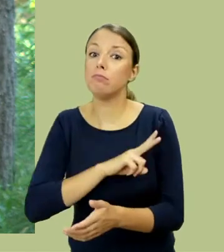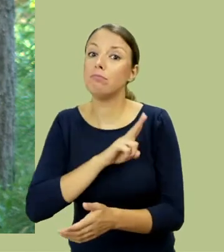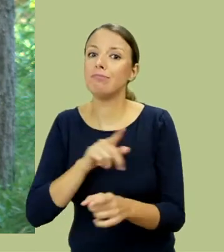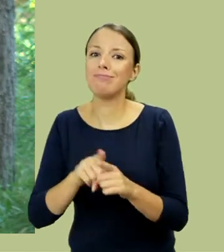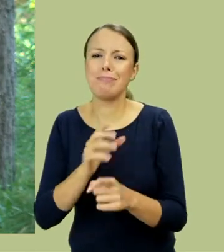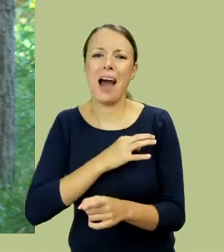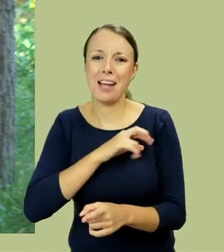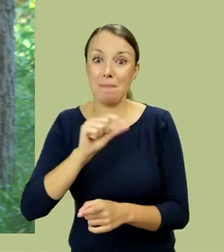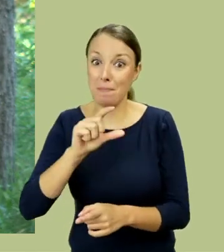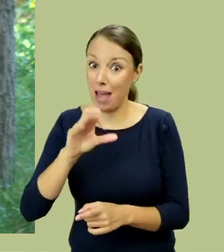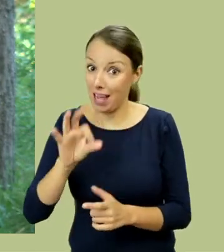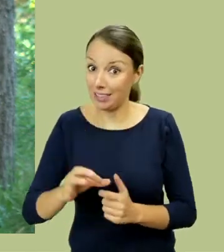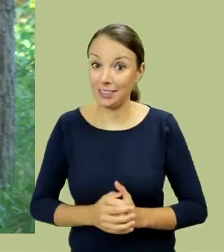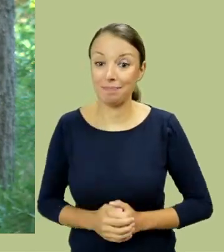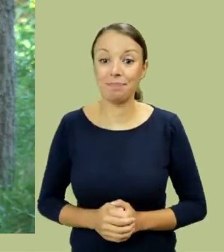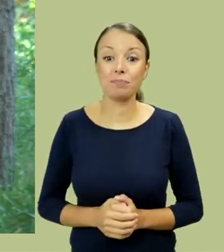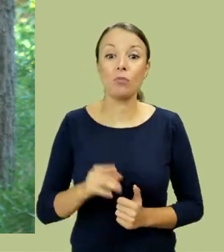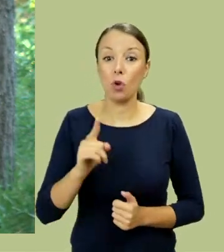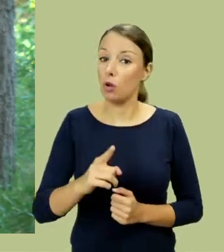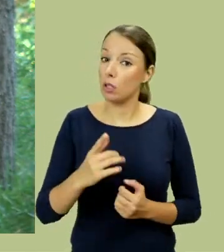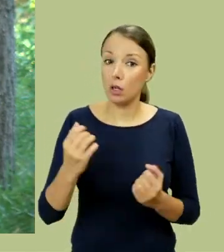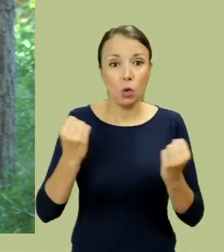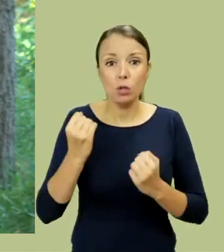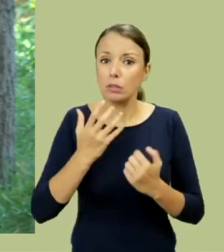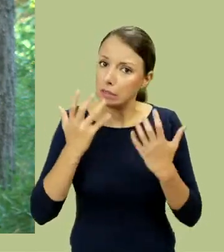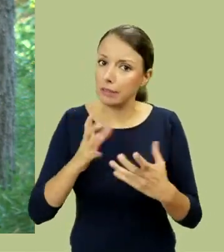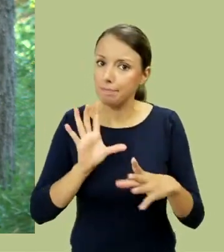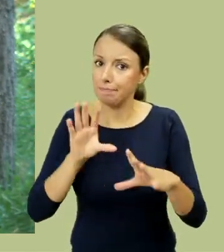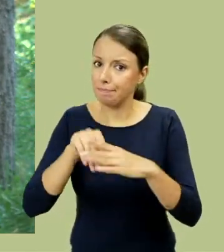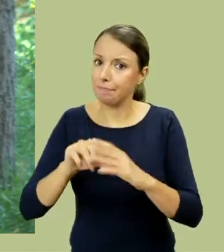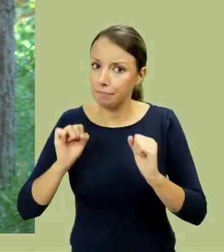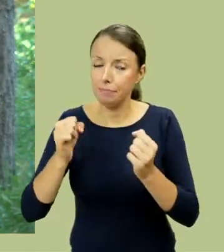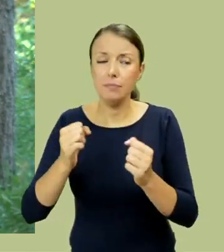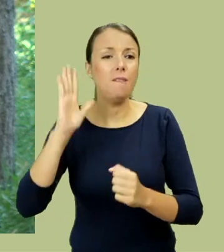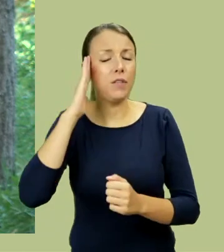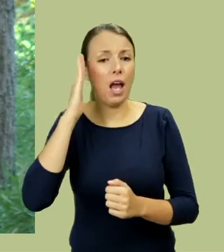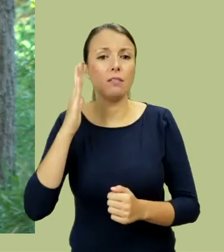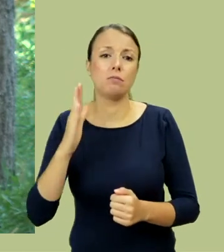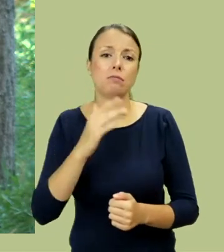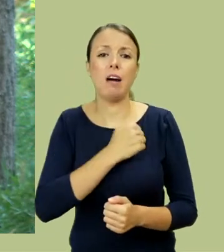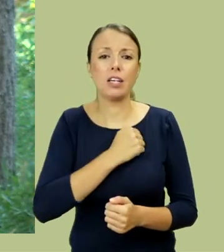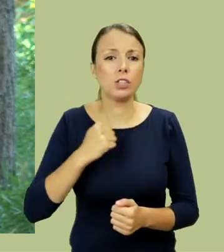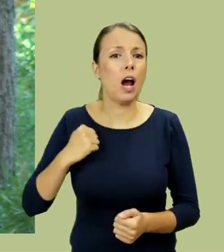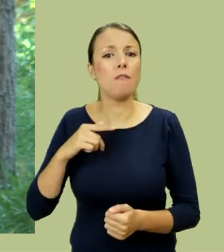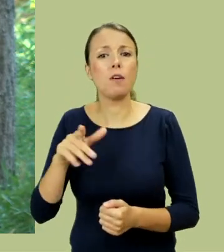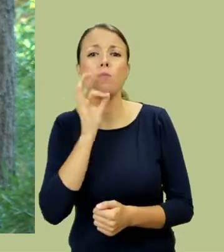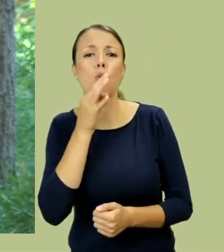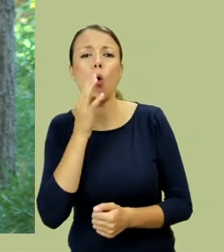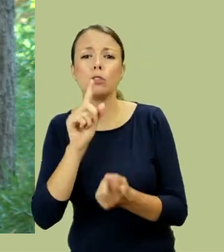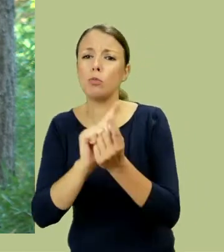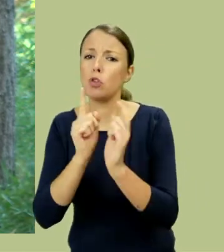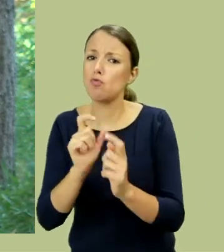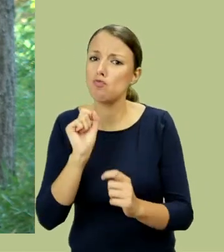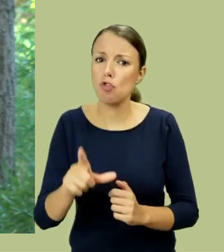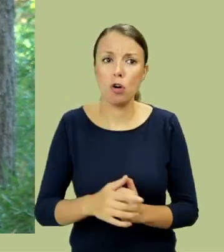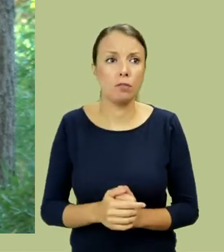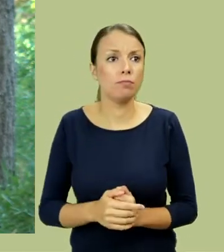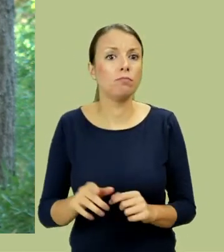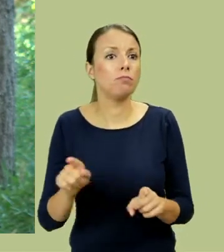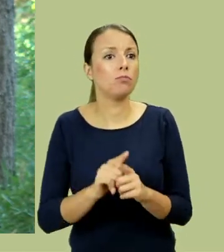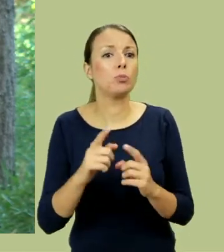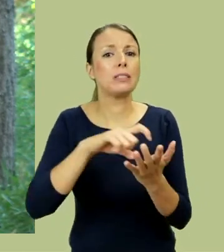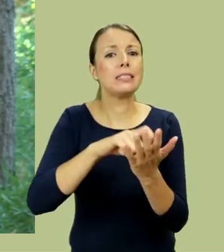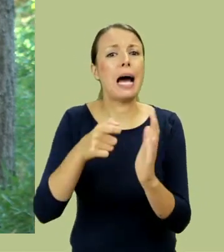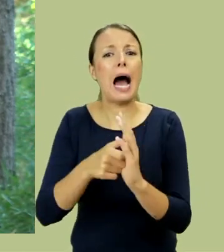się, chciała bardzo działać. Wiedziała, że w Warszawie wrze, że młodzież tutaj już się spotyka, że spotykają się w salonach, że